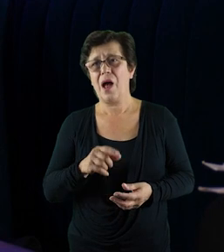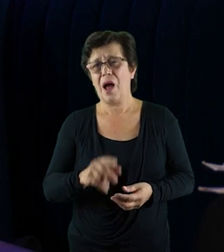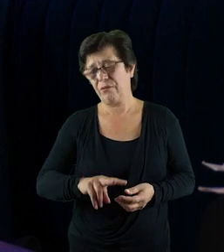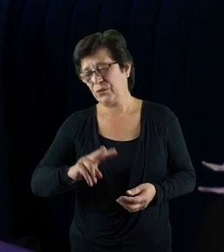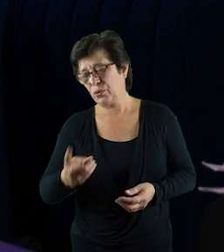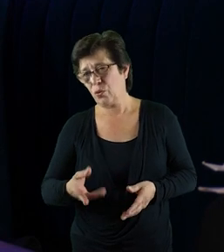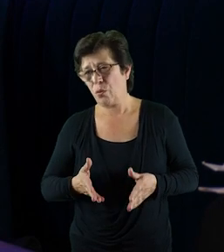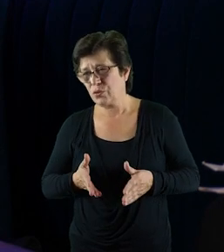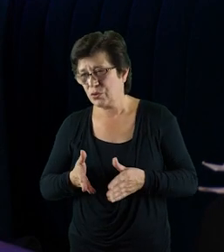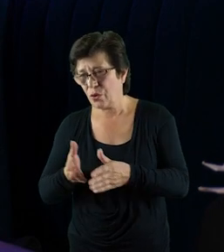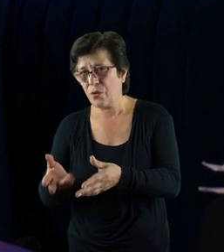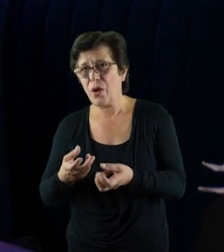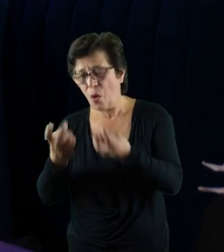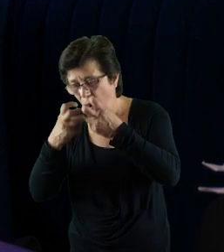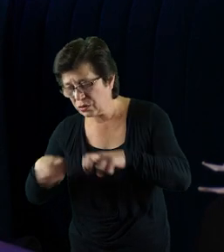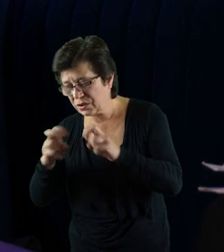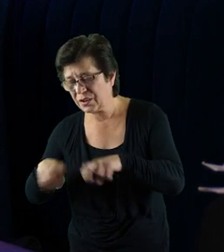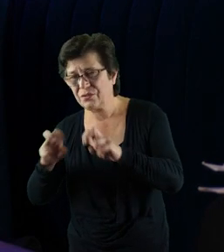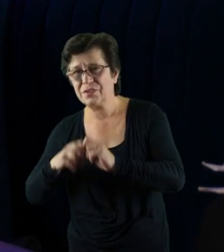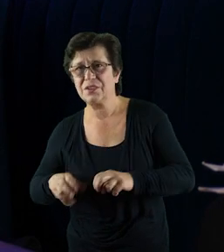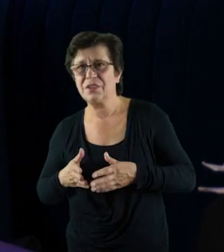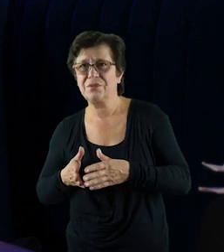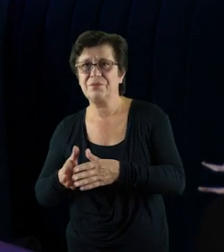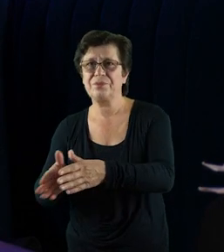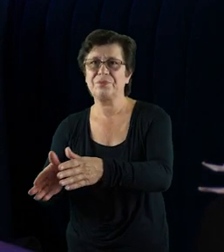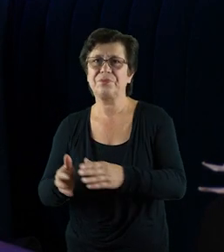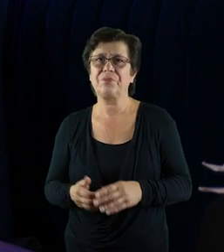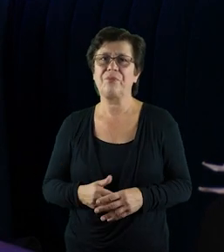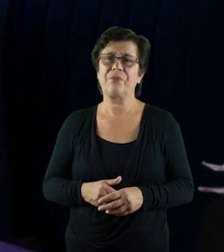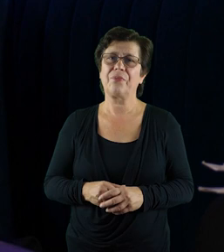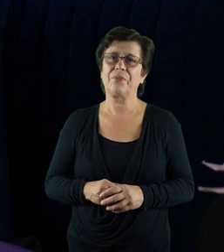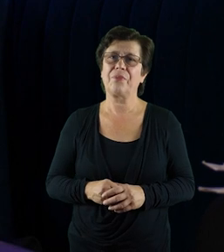arogancją odkrywcy, odkrytych Ameryk,